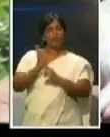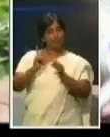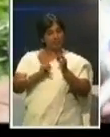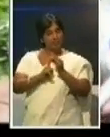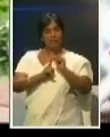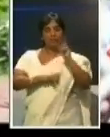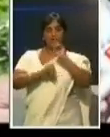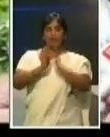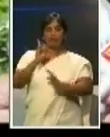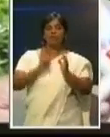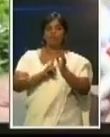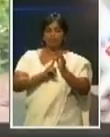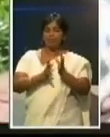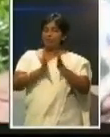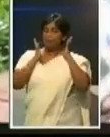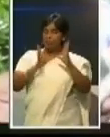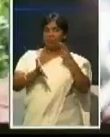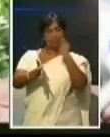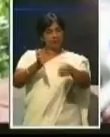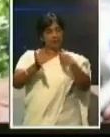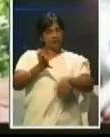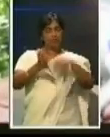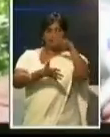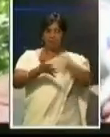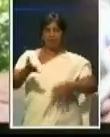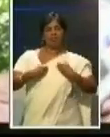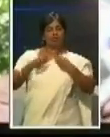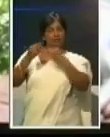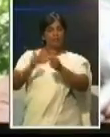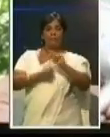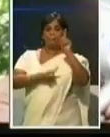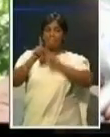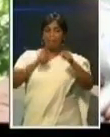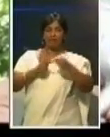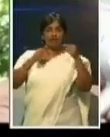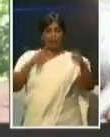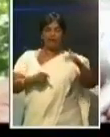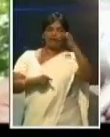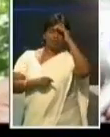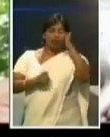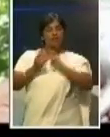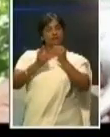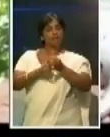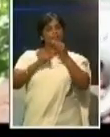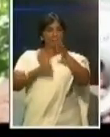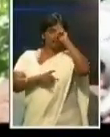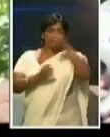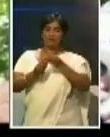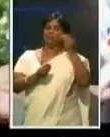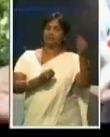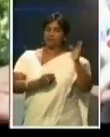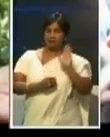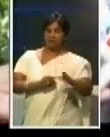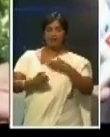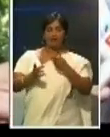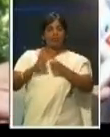පෙරමුණේ පාර්ලිමේන්තු මන්ත්‍රීවරුන්ගෙන් බහුතරය අත්සන් කරපු ලේඛනයක් අපි බාර දුන්නා. පාර්ලිමේන්තුවේ විපක්ෂ නායක ධුරය සජිත් ප්‍රේමදාස මහතුමාට ලබා දී යුතුයි